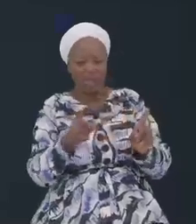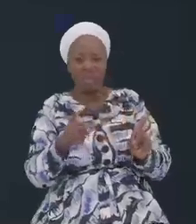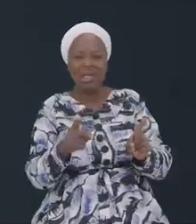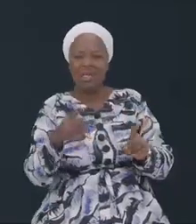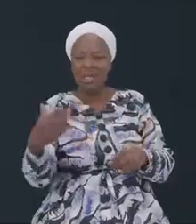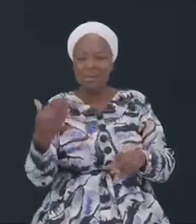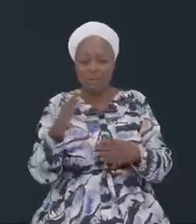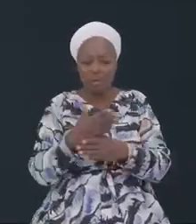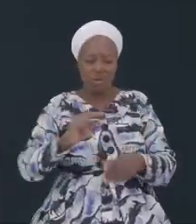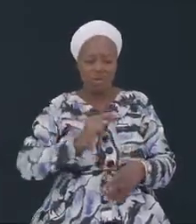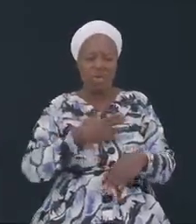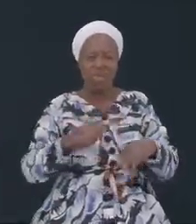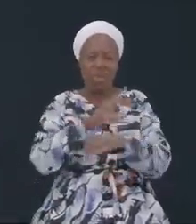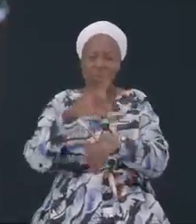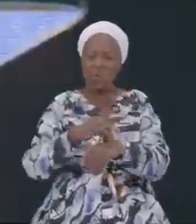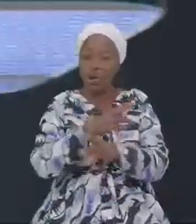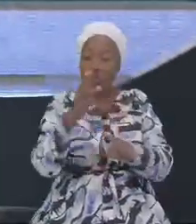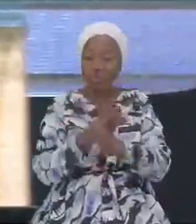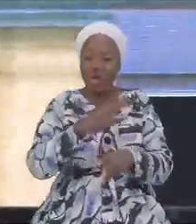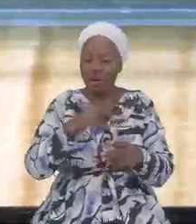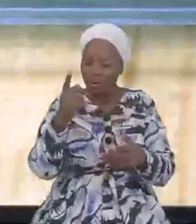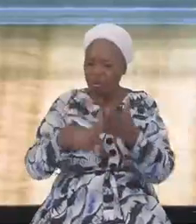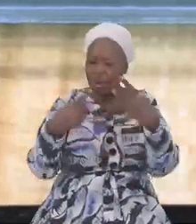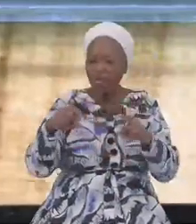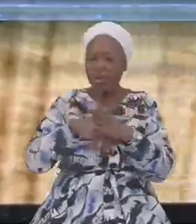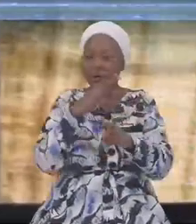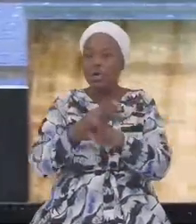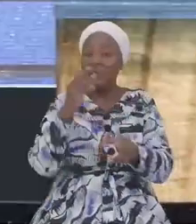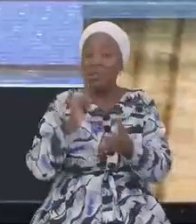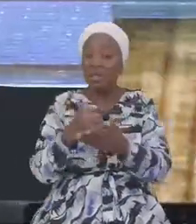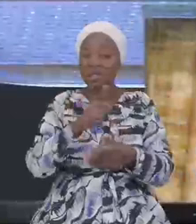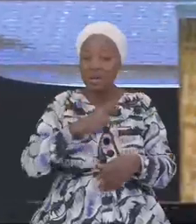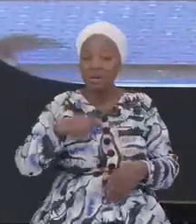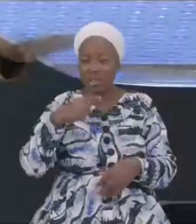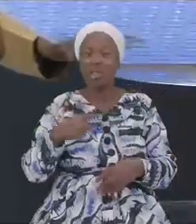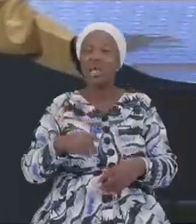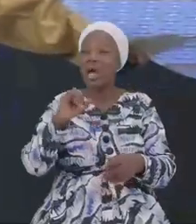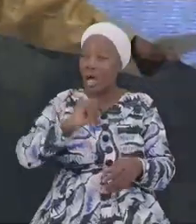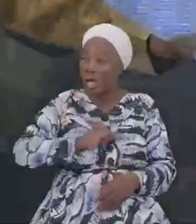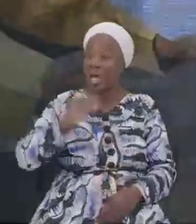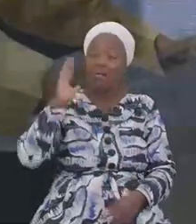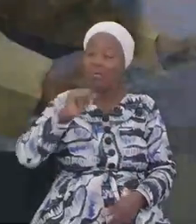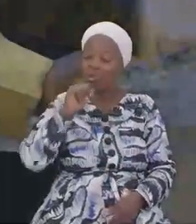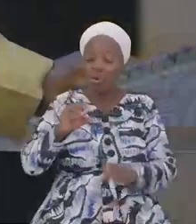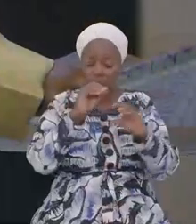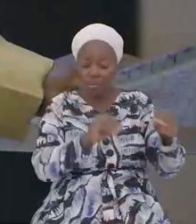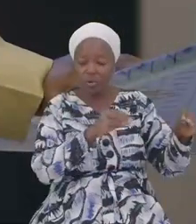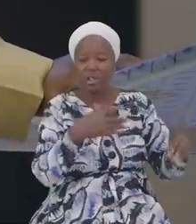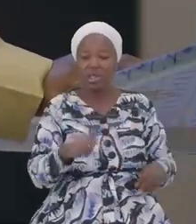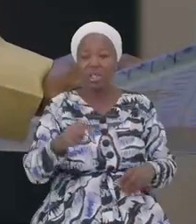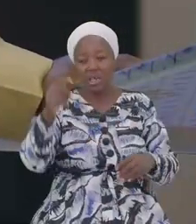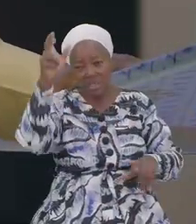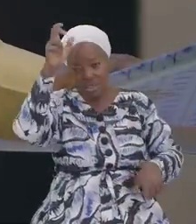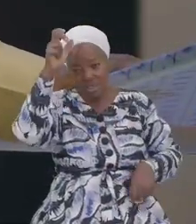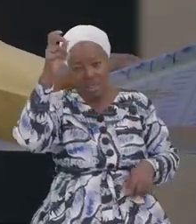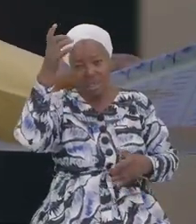ce qui arrive au monde, ce que Dieu a dit, que je ne mettrai pas la maladie du monde, de l'Égypte